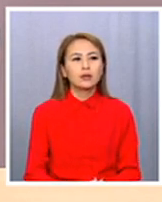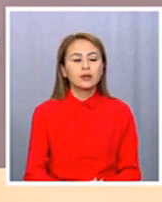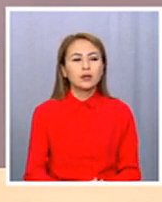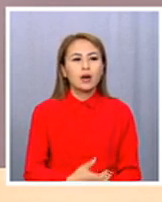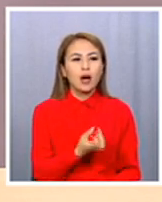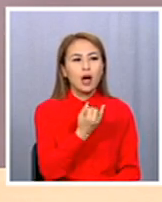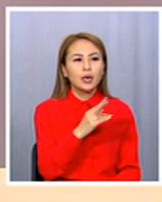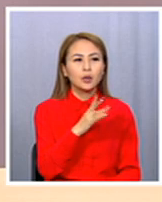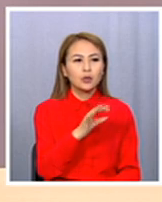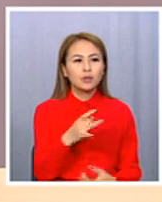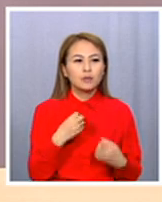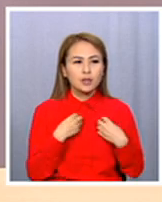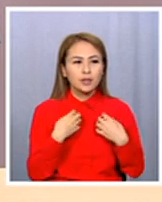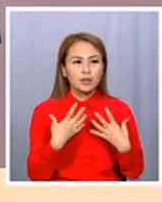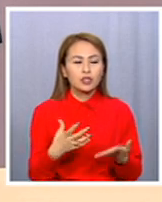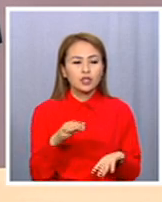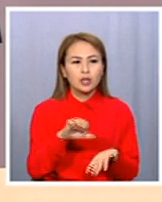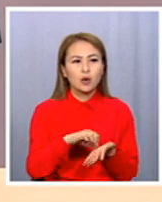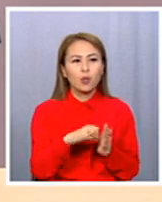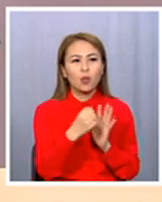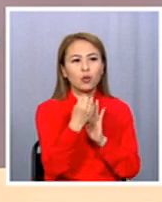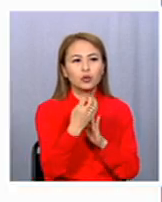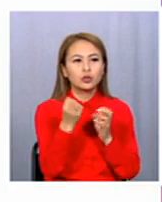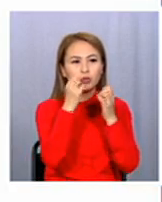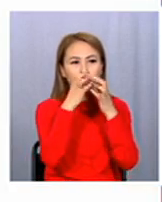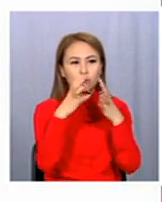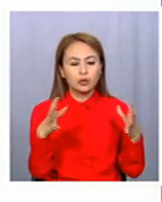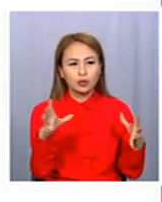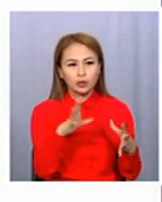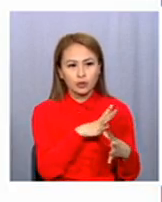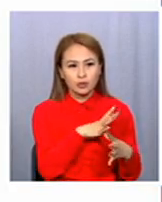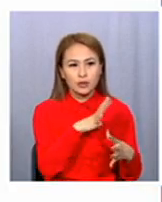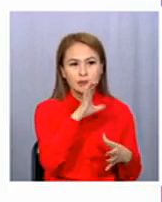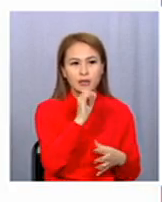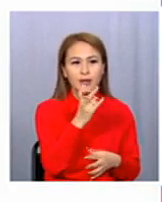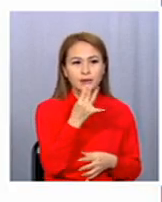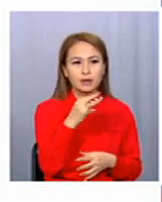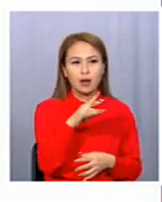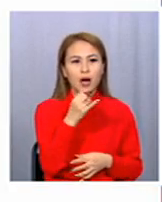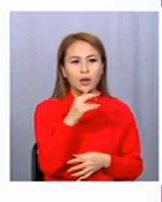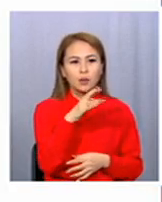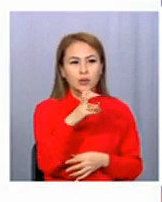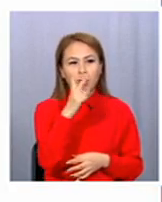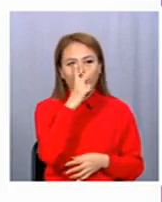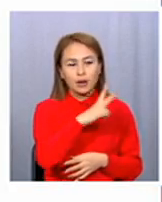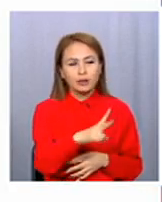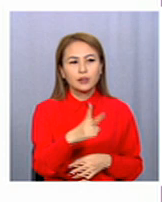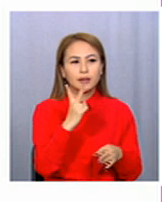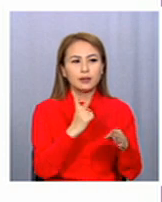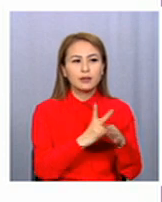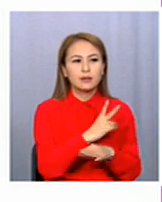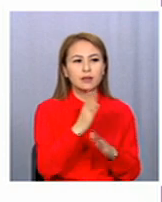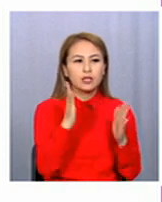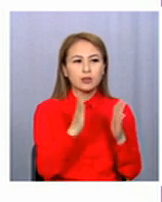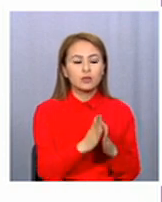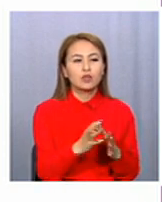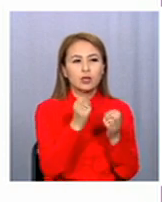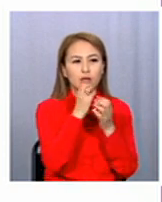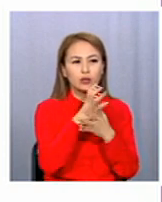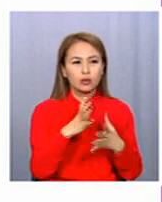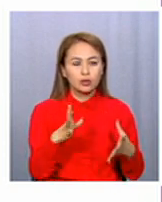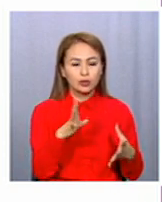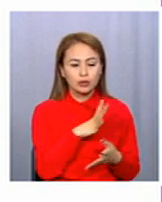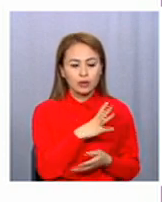құрастырайық. Айдос мерекелік шараға 14 шар үрледі. Сәния Айдосқа қарағанда 2 есе кем